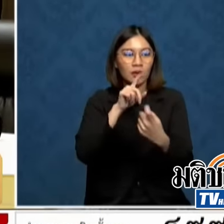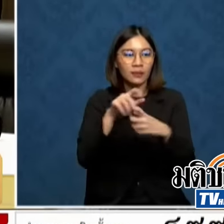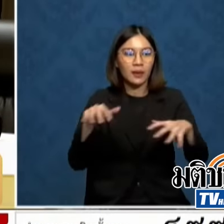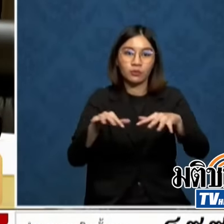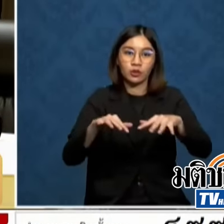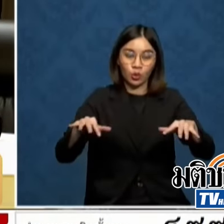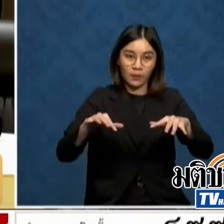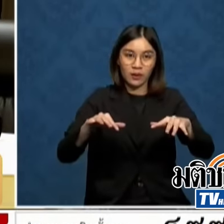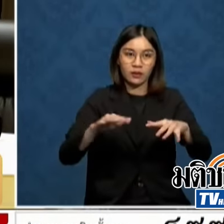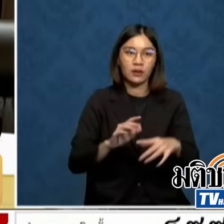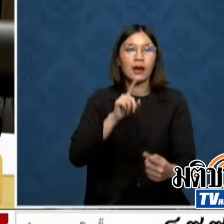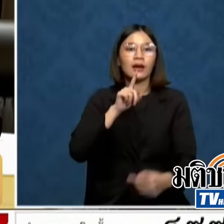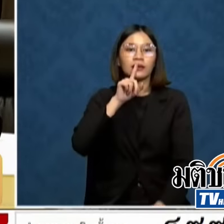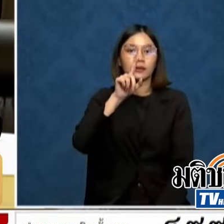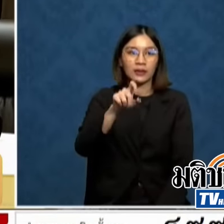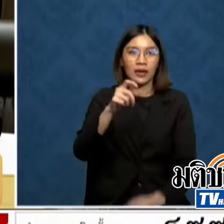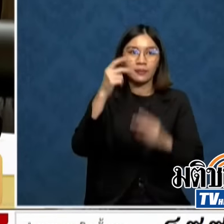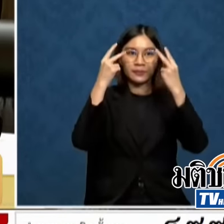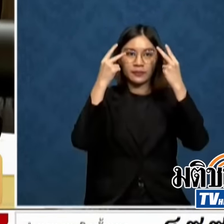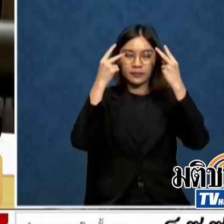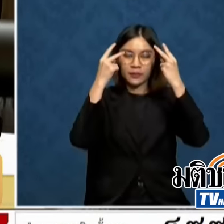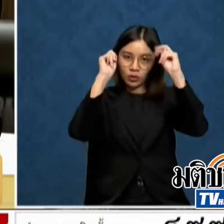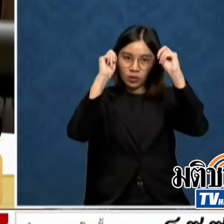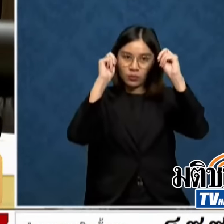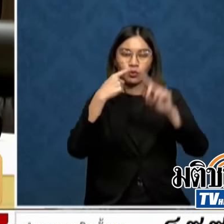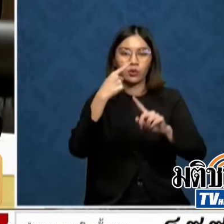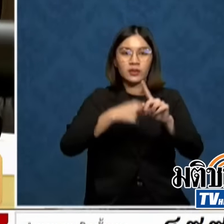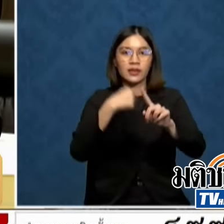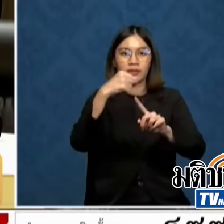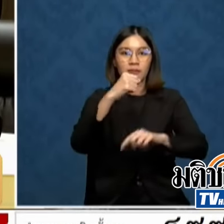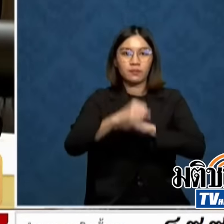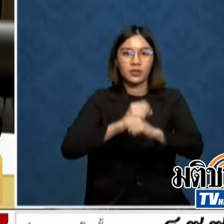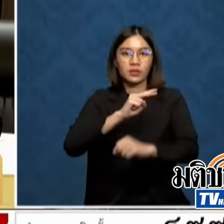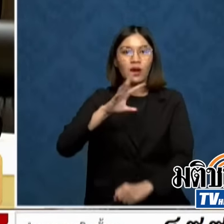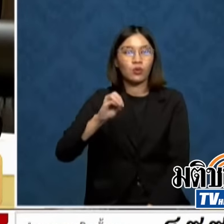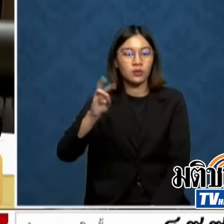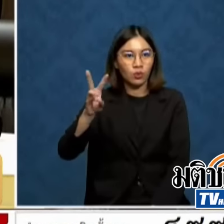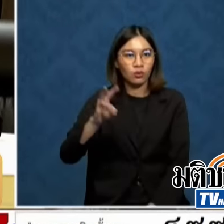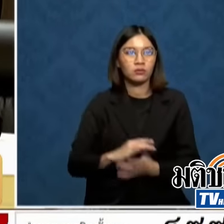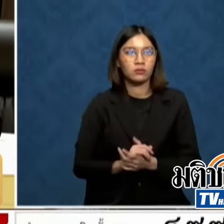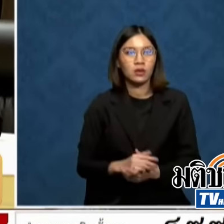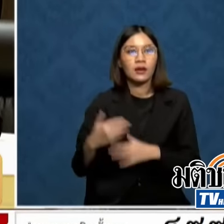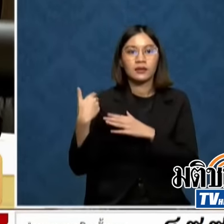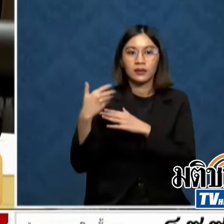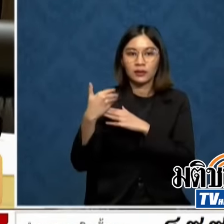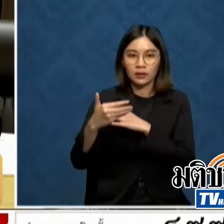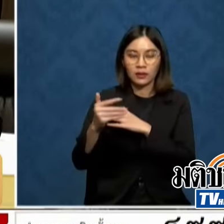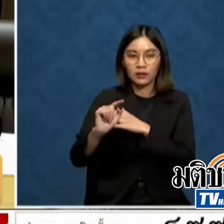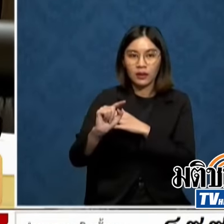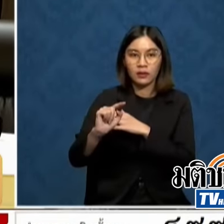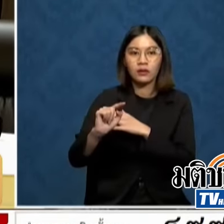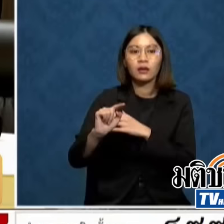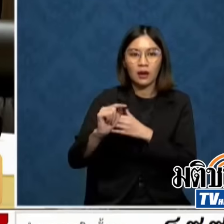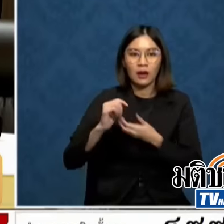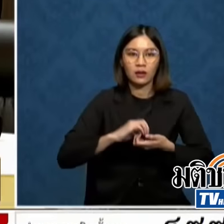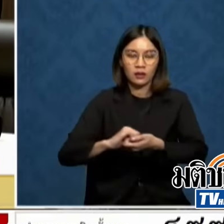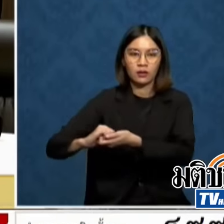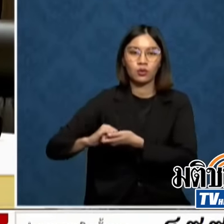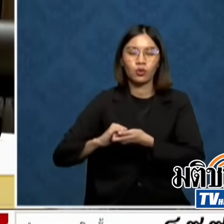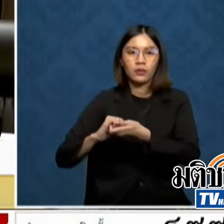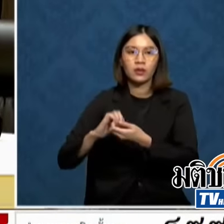ไปถามท่านรัฐมนตรีในขณะนั้นเมื่อเดือนตุลาคม2566และหลังจากนั้นก็ได้รับความร่วม